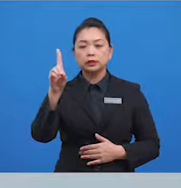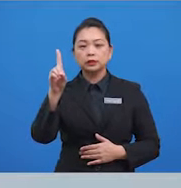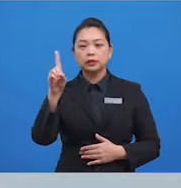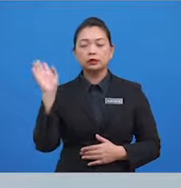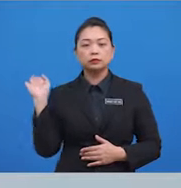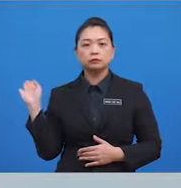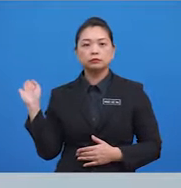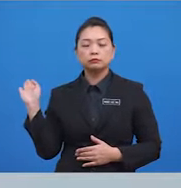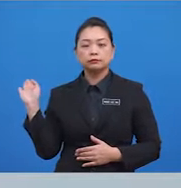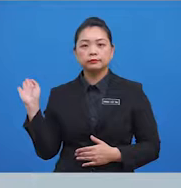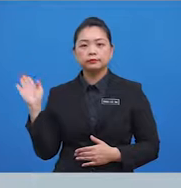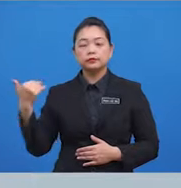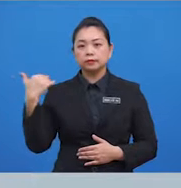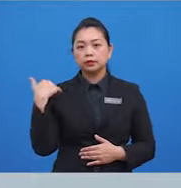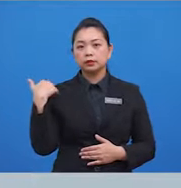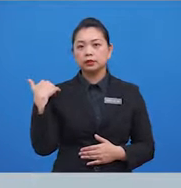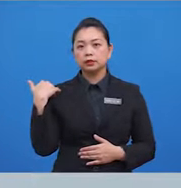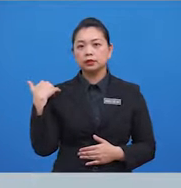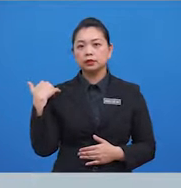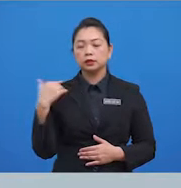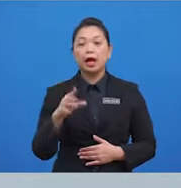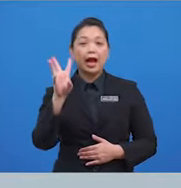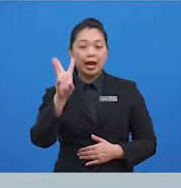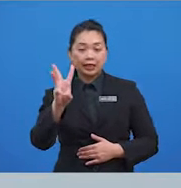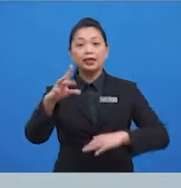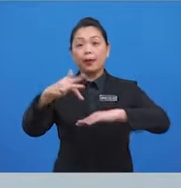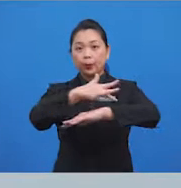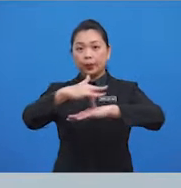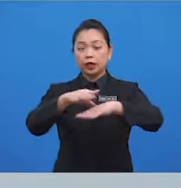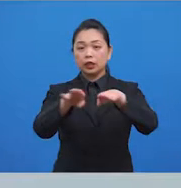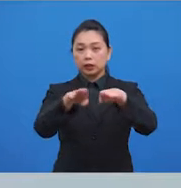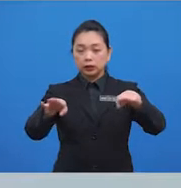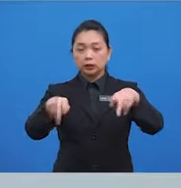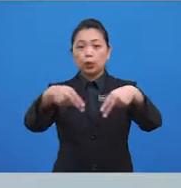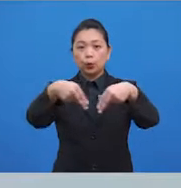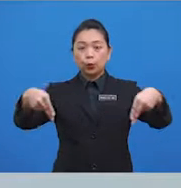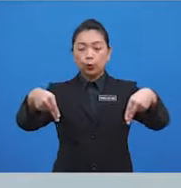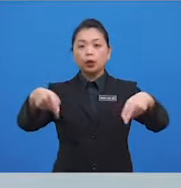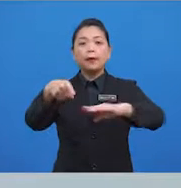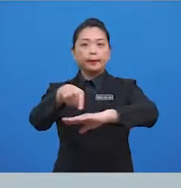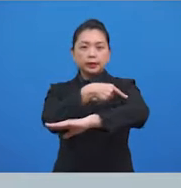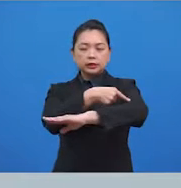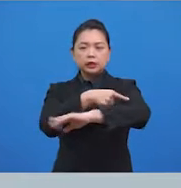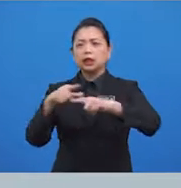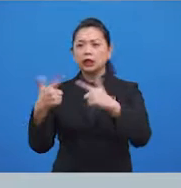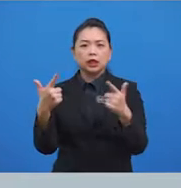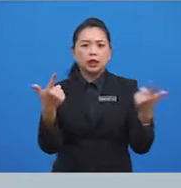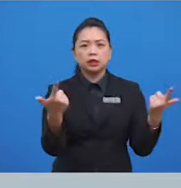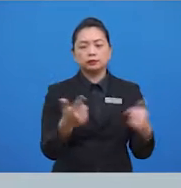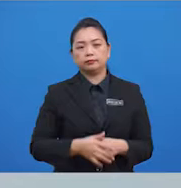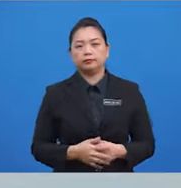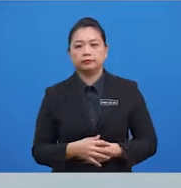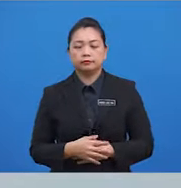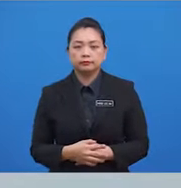Kuboid yang dipaparkan mempunyai 6 permukaan rata dengan ukuran panjang yang berbeza diberikan.